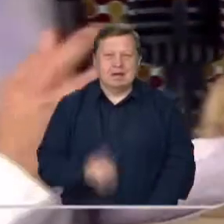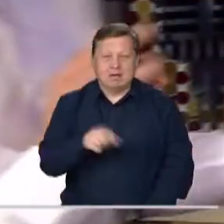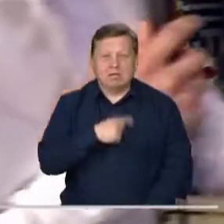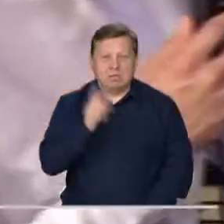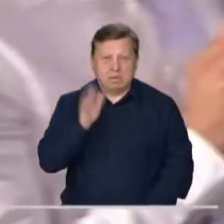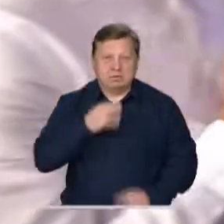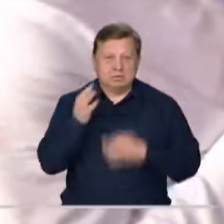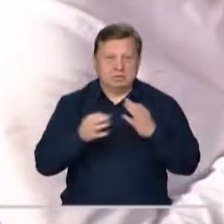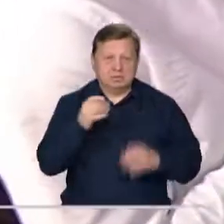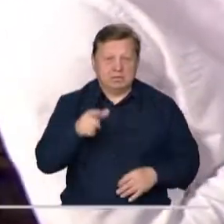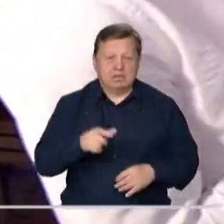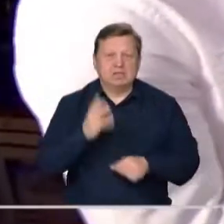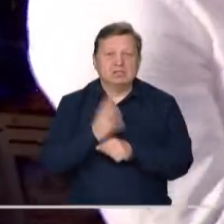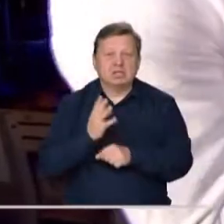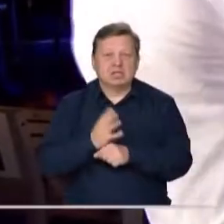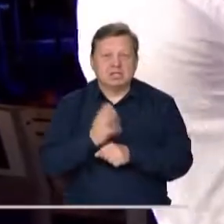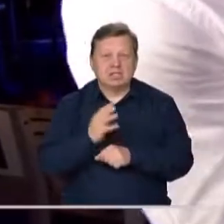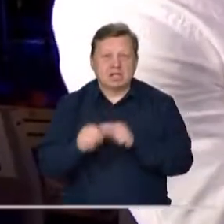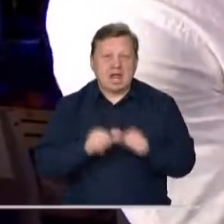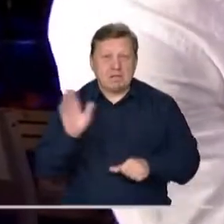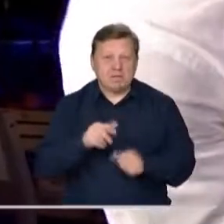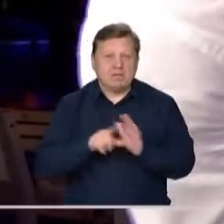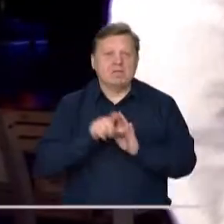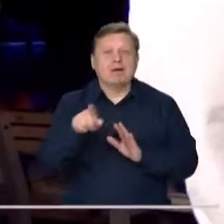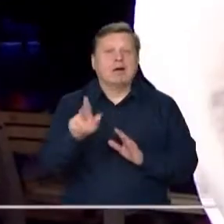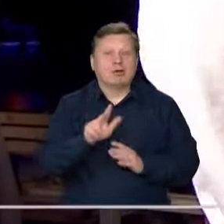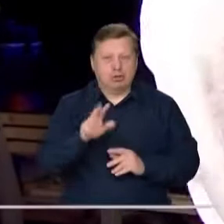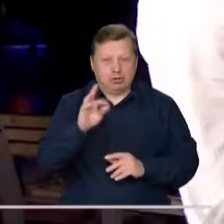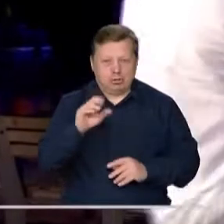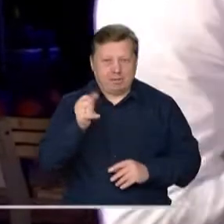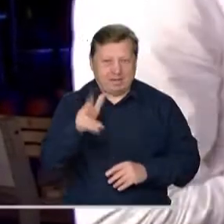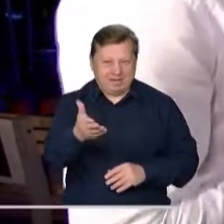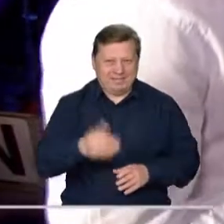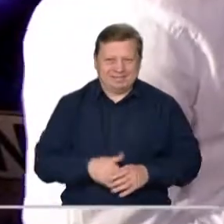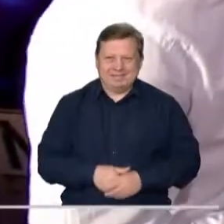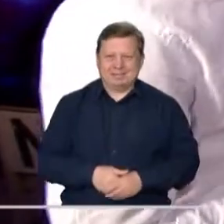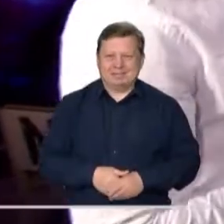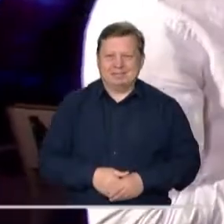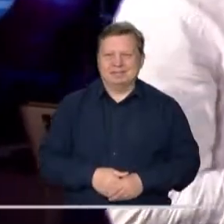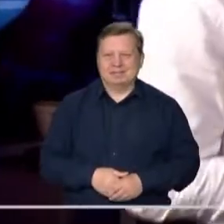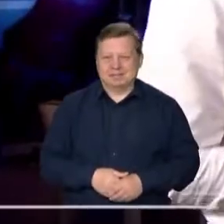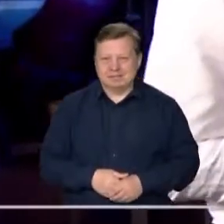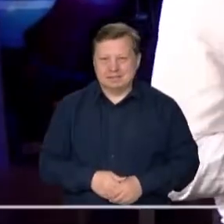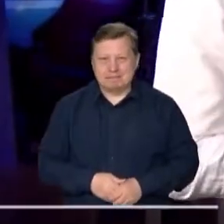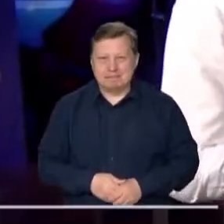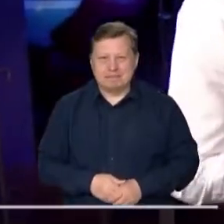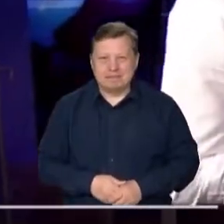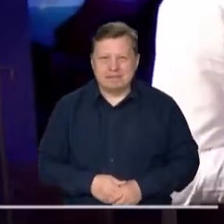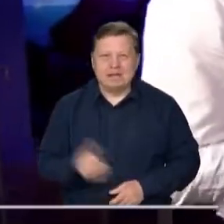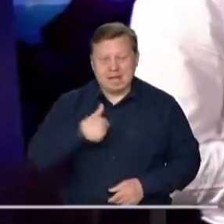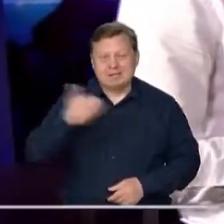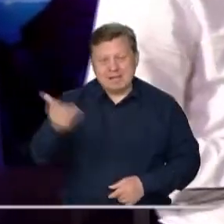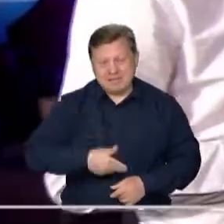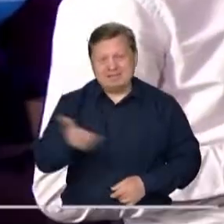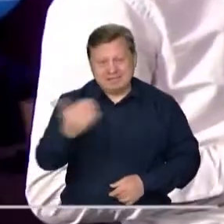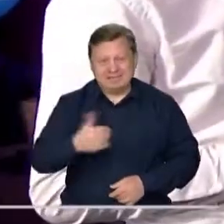śpiewać Tomkowi 40 lat minęło, jak jeden dzień. W listopadzie, drodzy Państwo, zapraszam wszystkich.